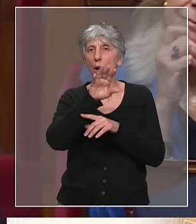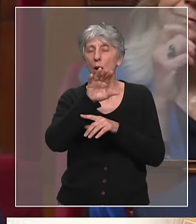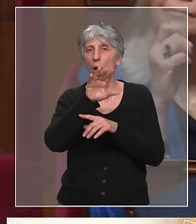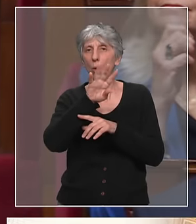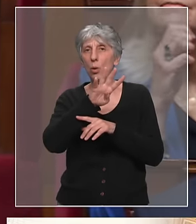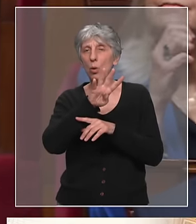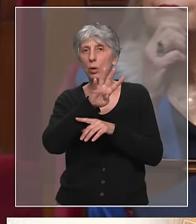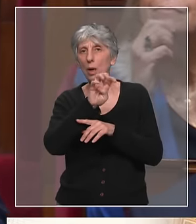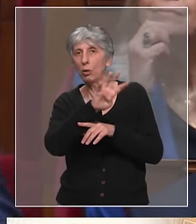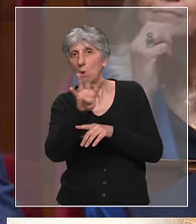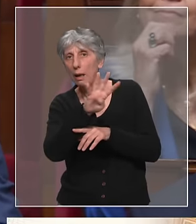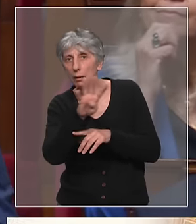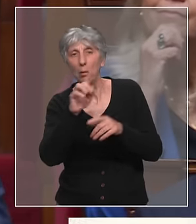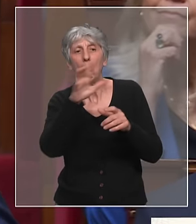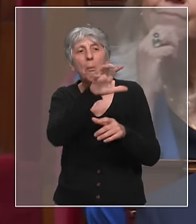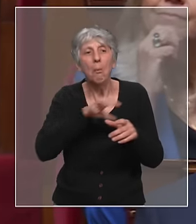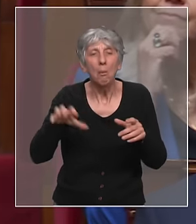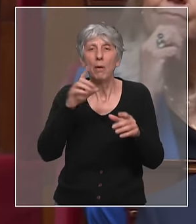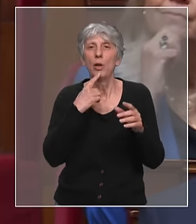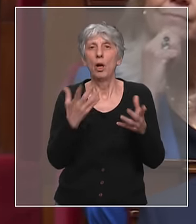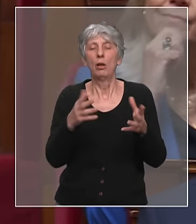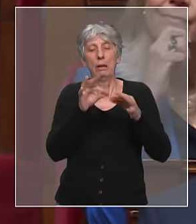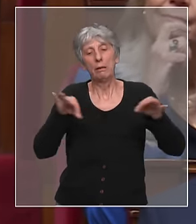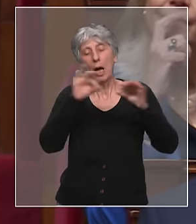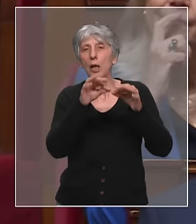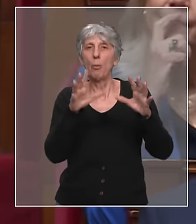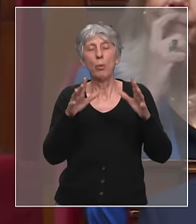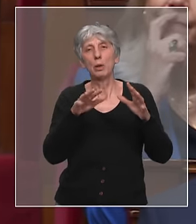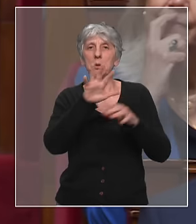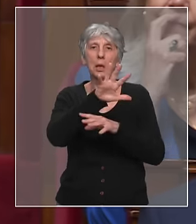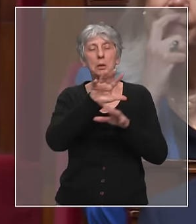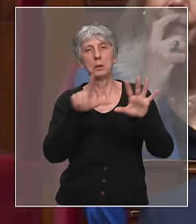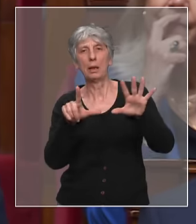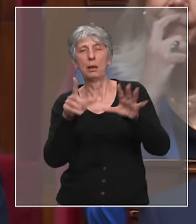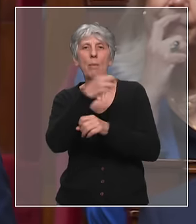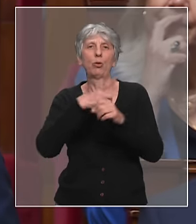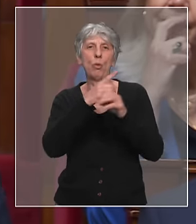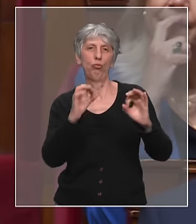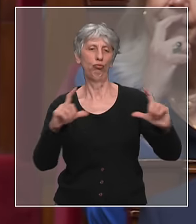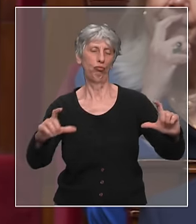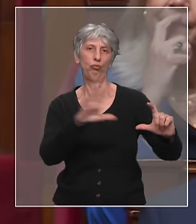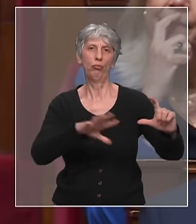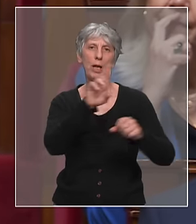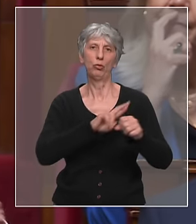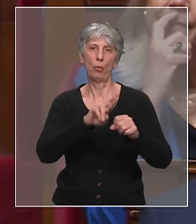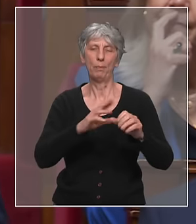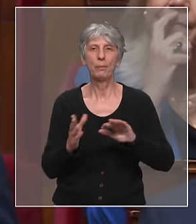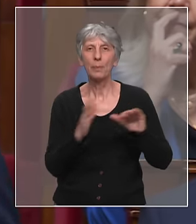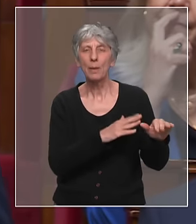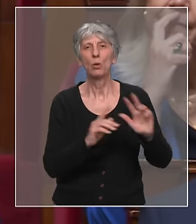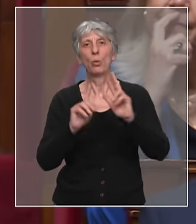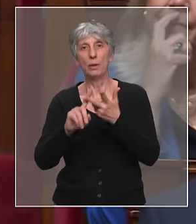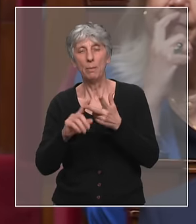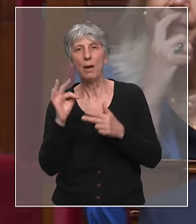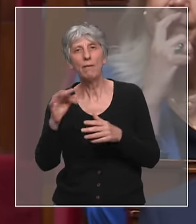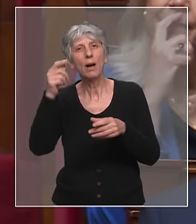des régions à taille raisonnable, c'est-à-dire entre 5 et 7 départements. Troisième point, Monsieur le Premier ministre, en termes d'économie, il n'y a